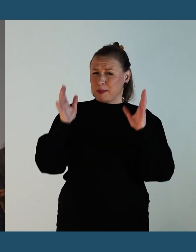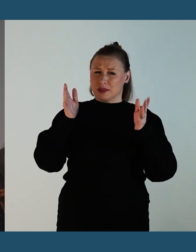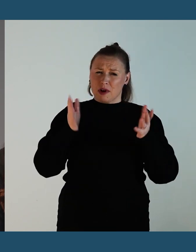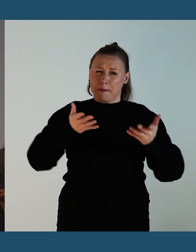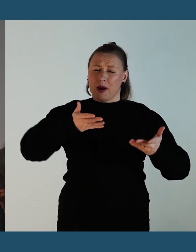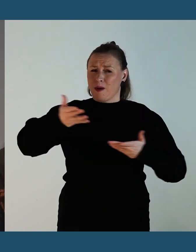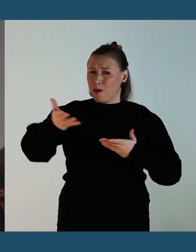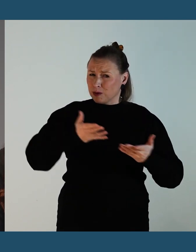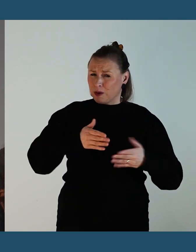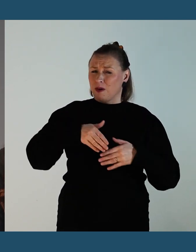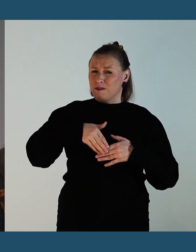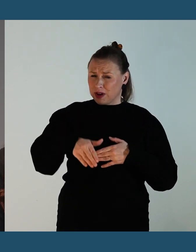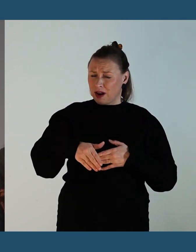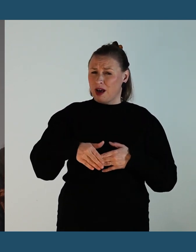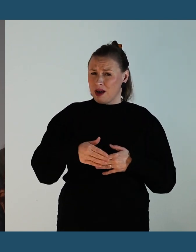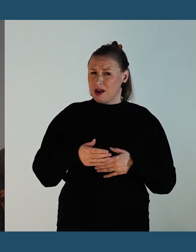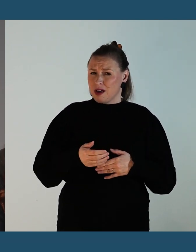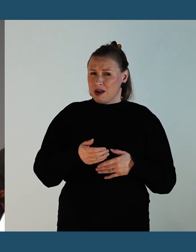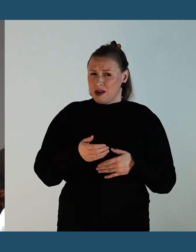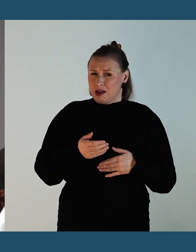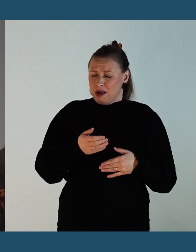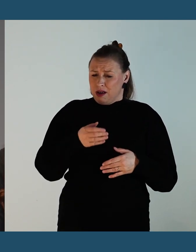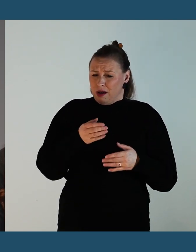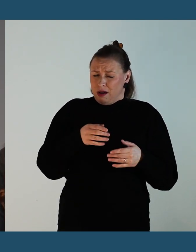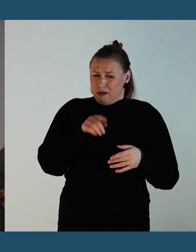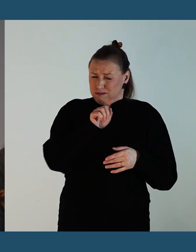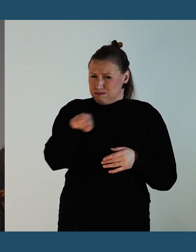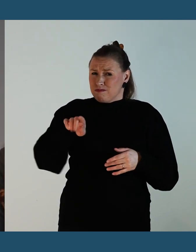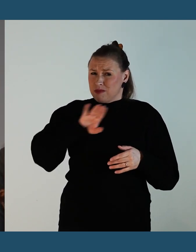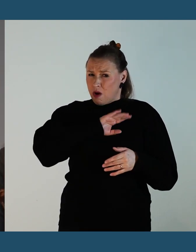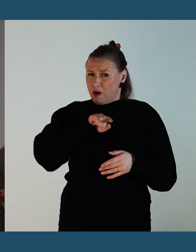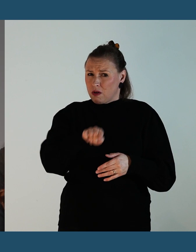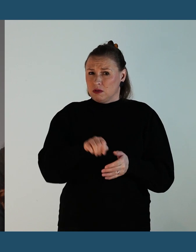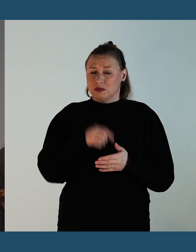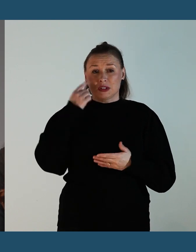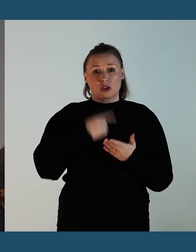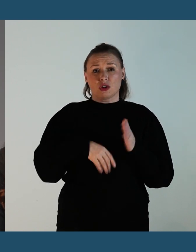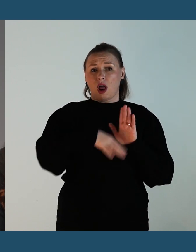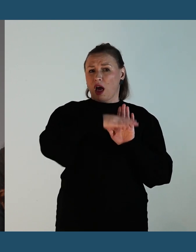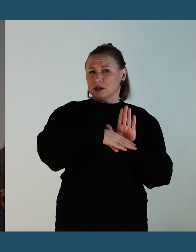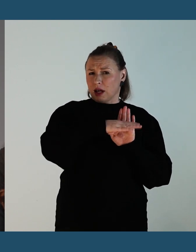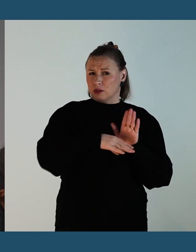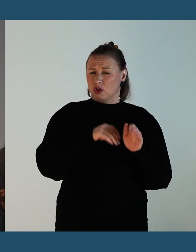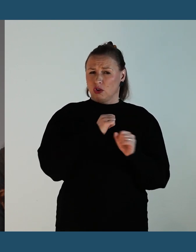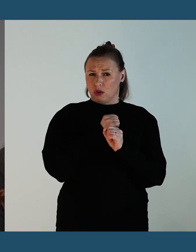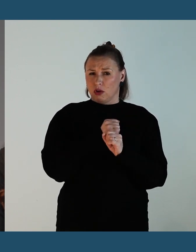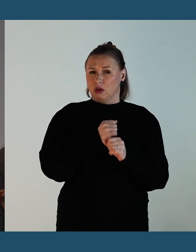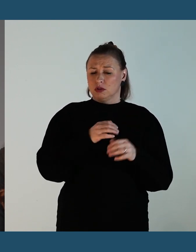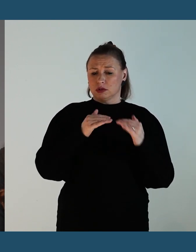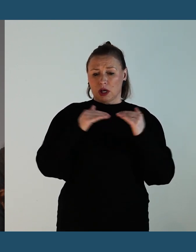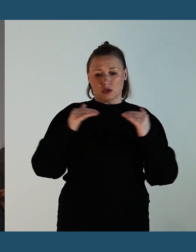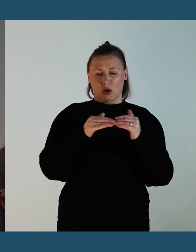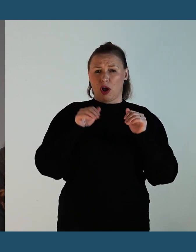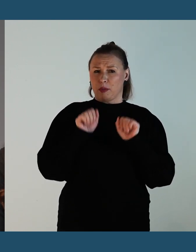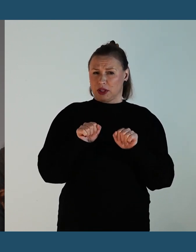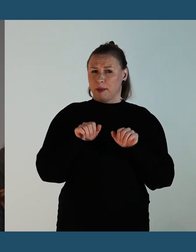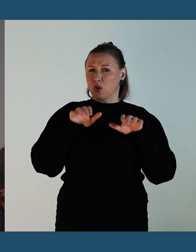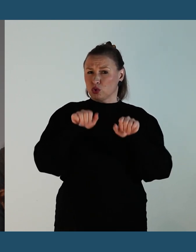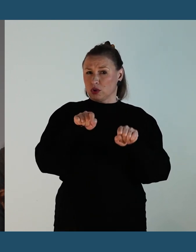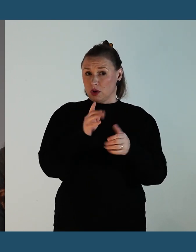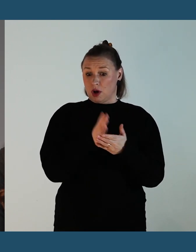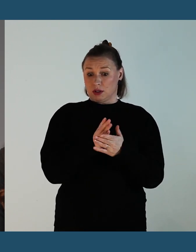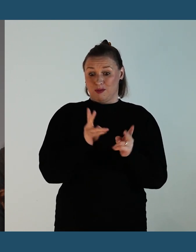meidän pitää pystyä puuttumaan tähän myös niin kuin lainsäädäntötasolla ja siinä niin kuin eduskuntatyössä, jota tehdään,